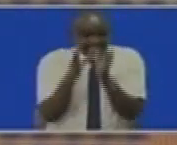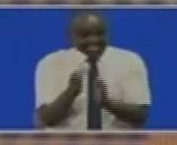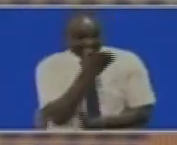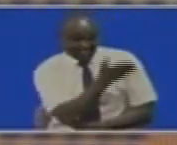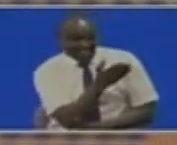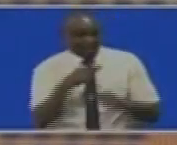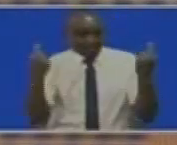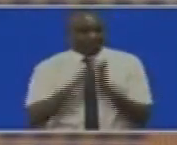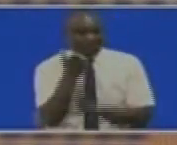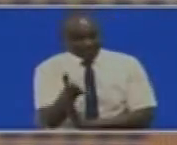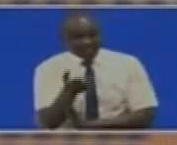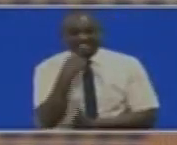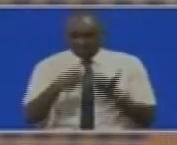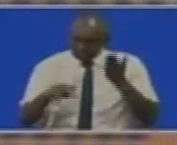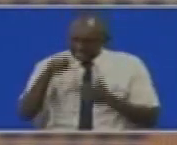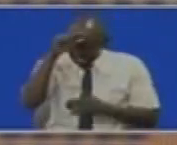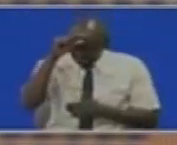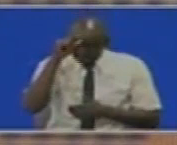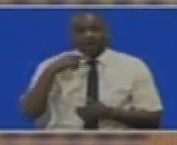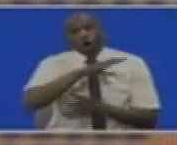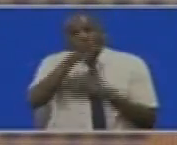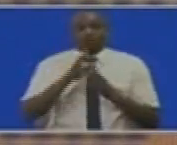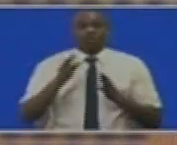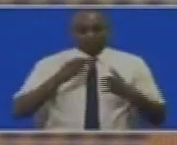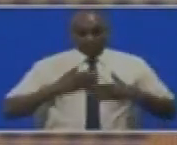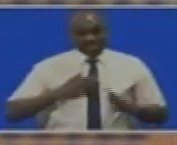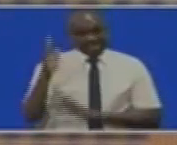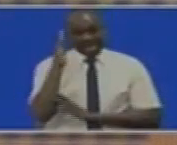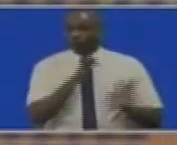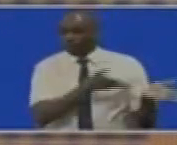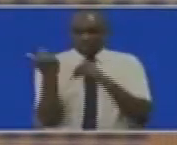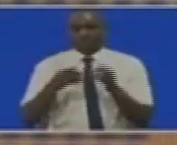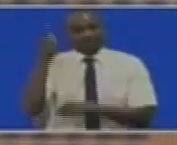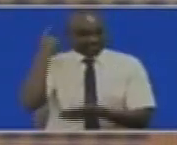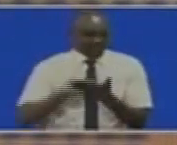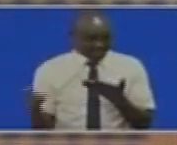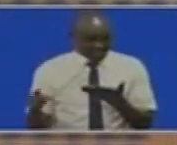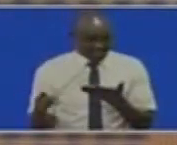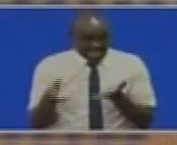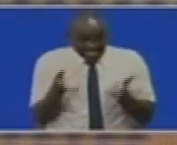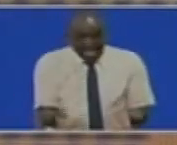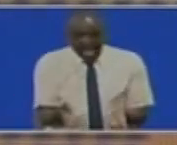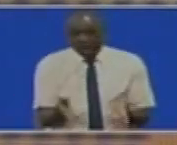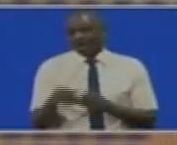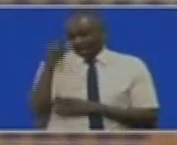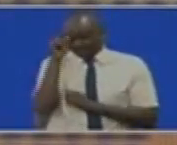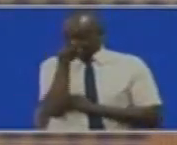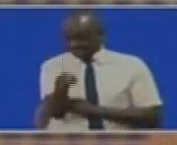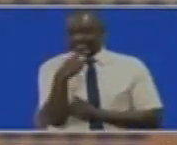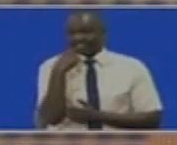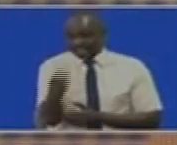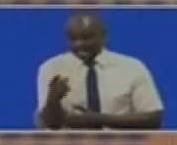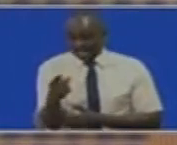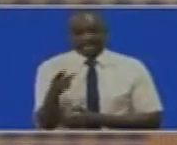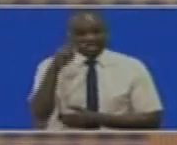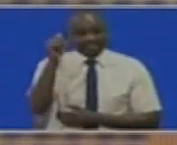Marwa pale serikali kuu ilipoamua kumpokonya walinzi wake wiki iliyopita. Hata hivyo, gavana Joho ameiambia KTN kwa njia ya